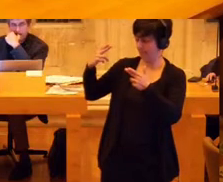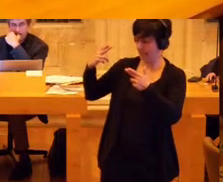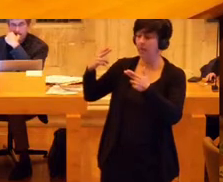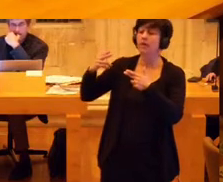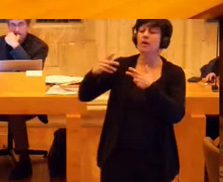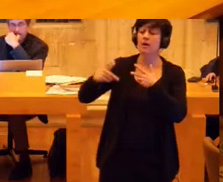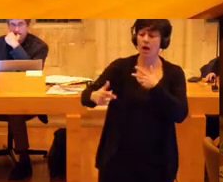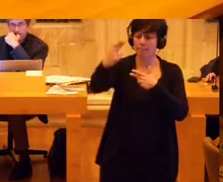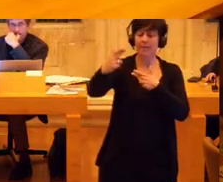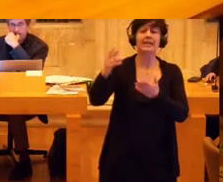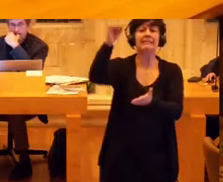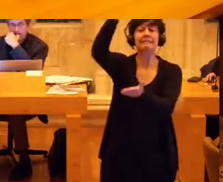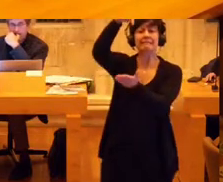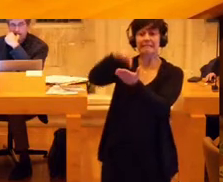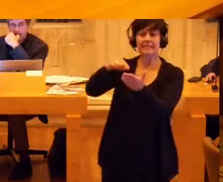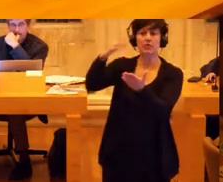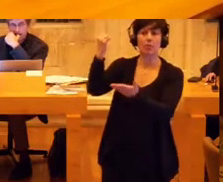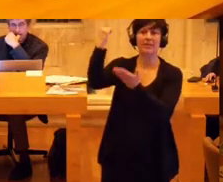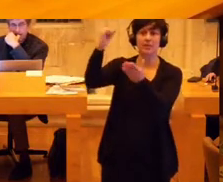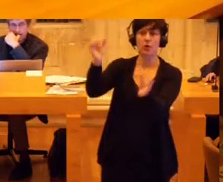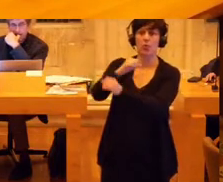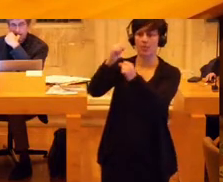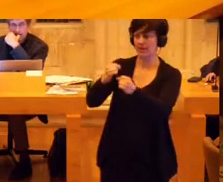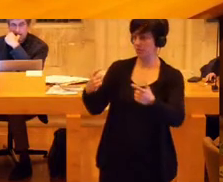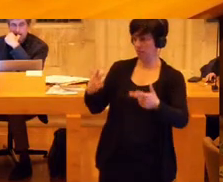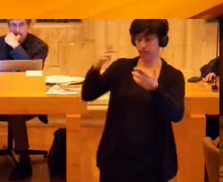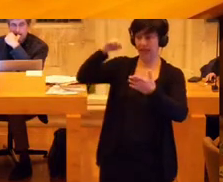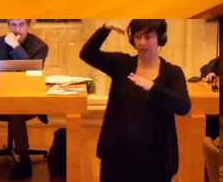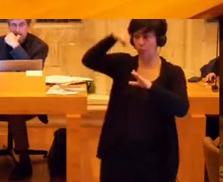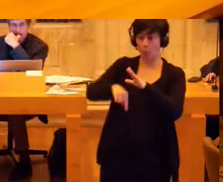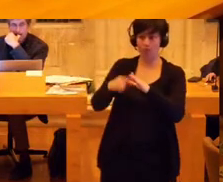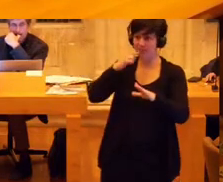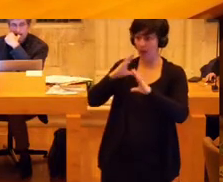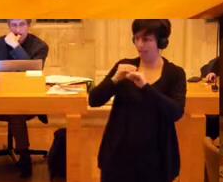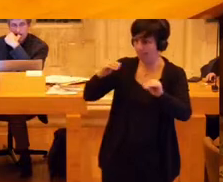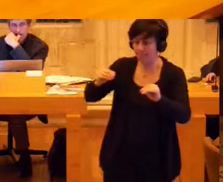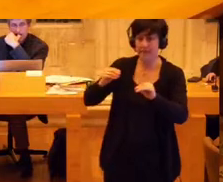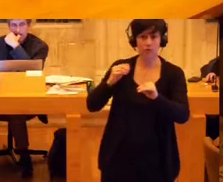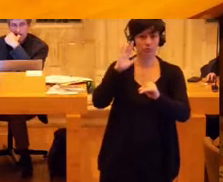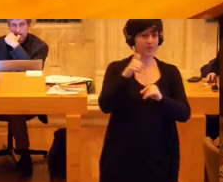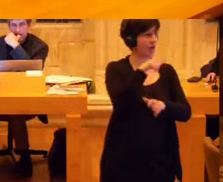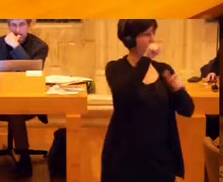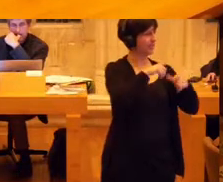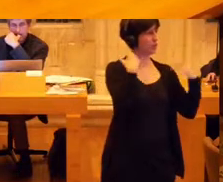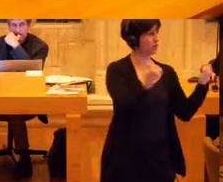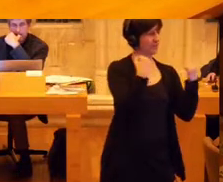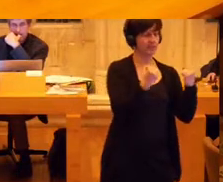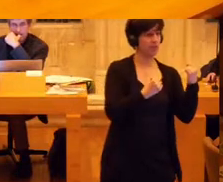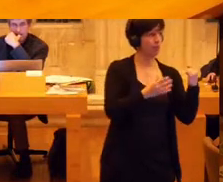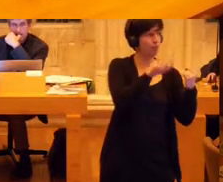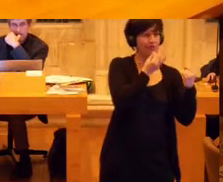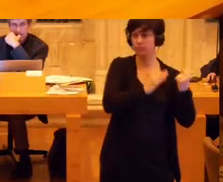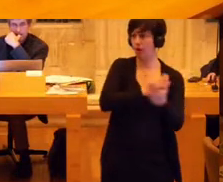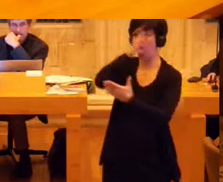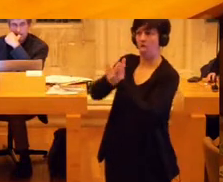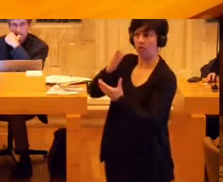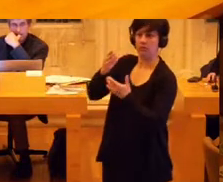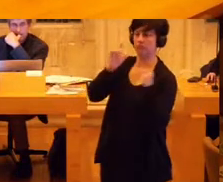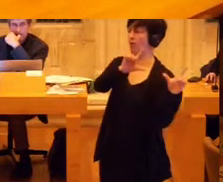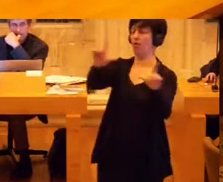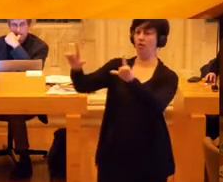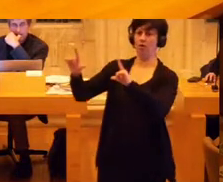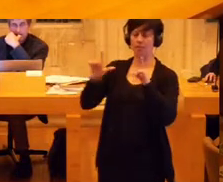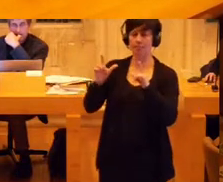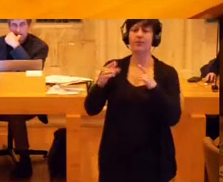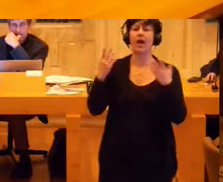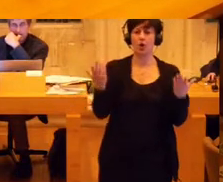l'approbation du site patrimonial remarquable. Donc là, en termes d'interdiction, on vient interdire toutes les publicités, sauf celles qui sont sur